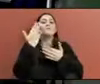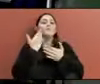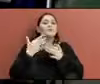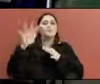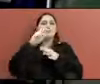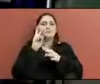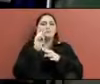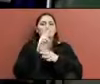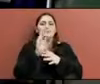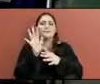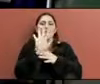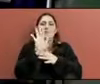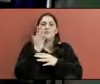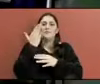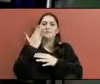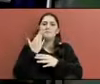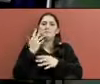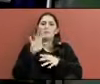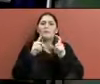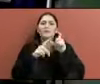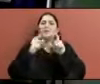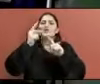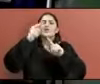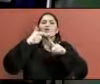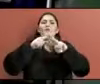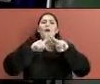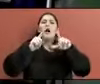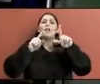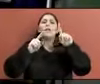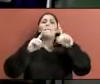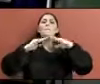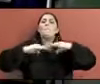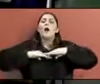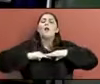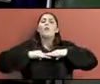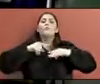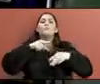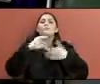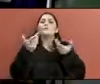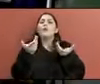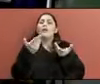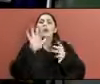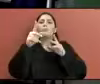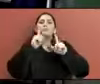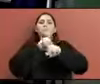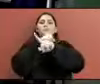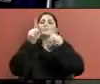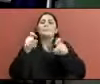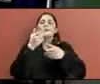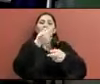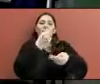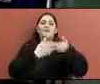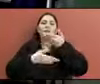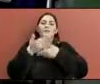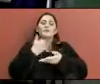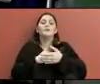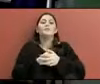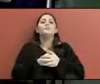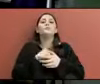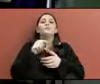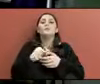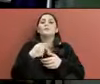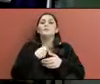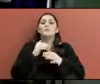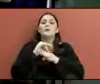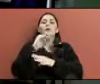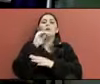izleyicilerimiz acaba nedir diyor, şifalı evet. Balkonlar nedir? Evet. Şöyle, bu bizim